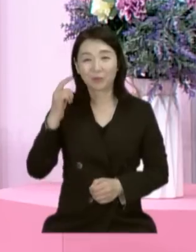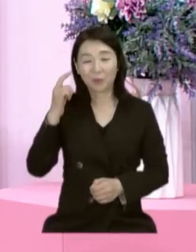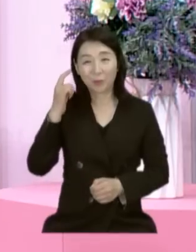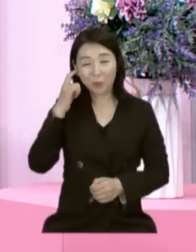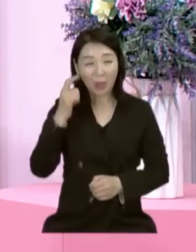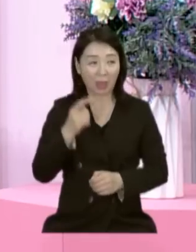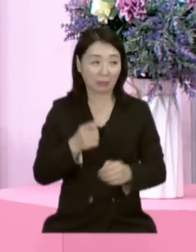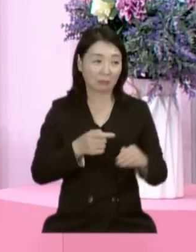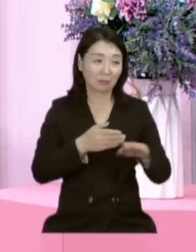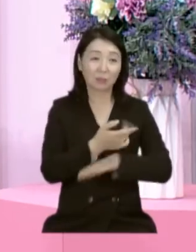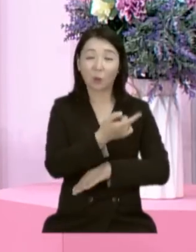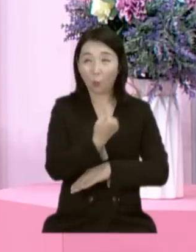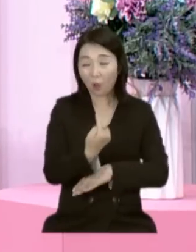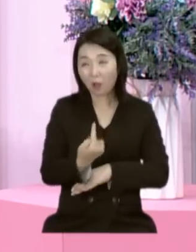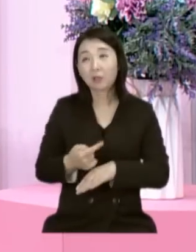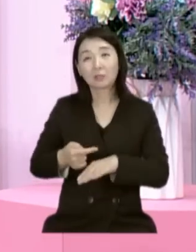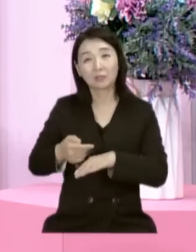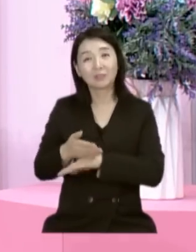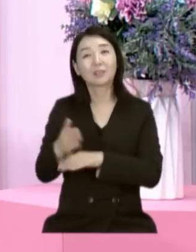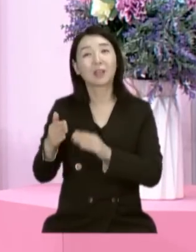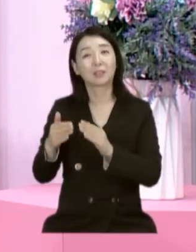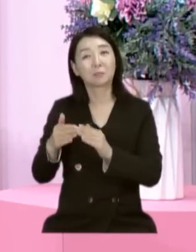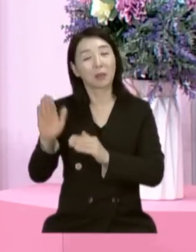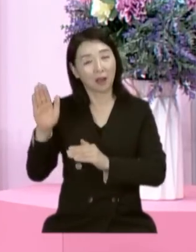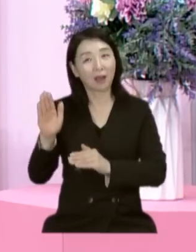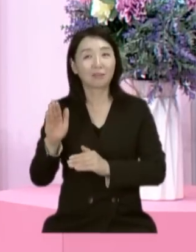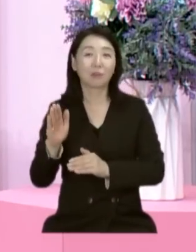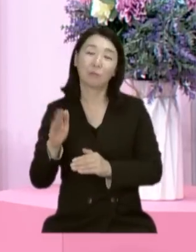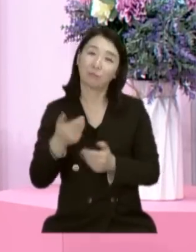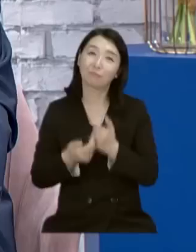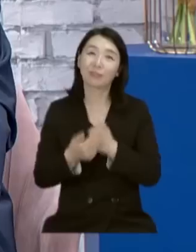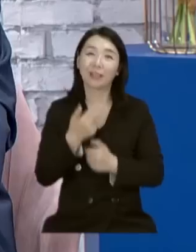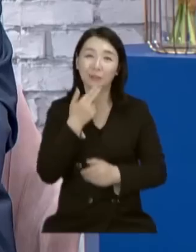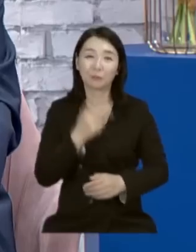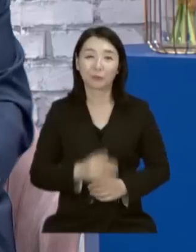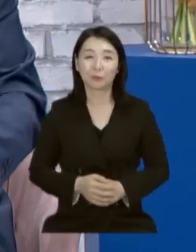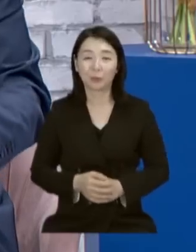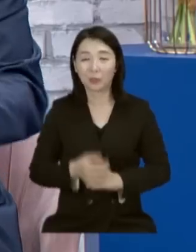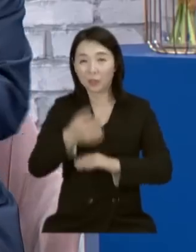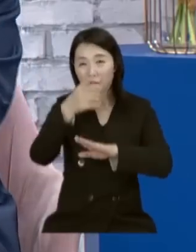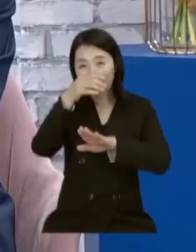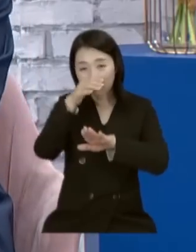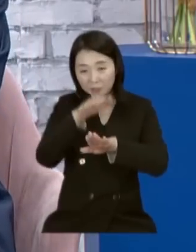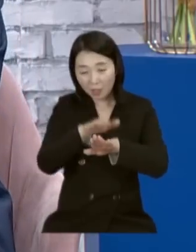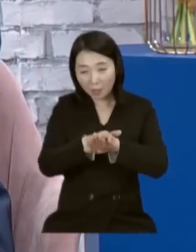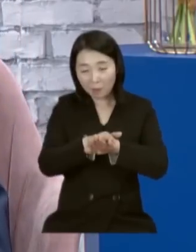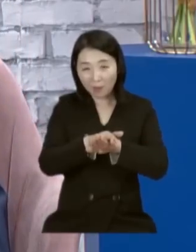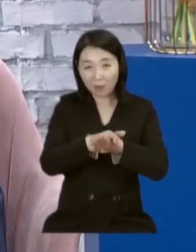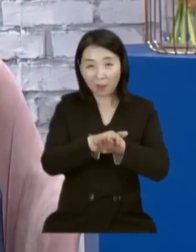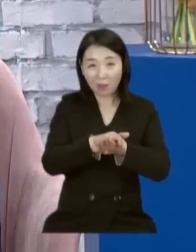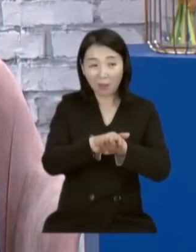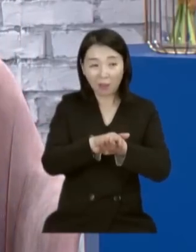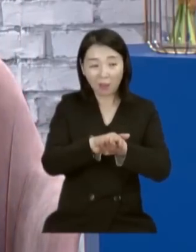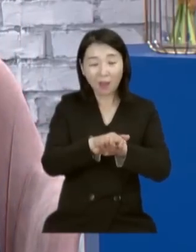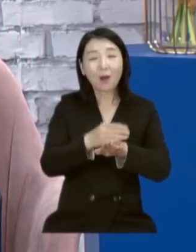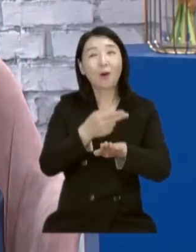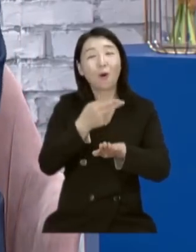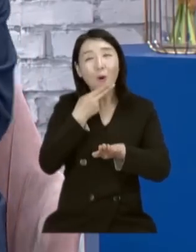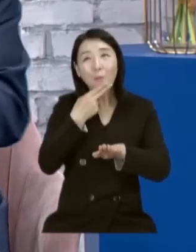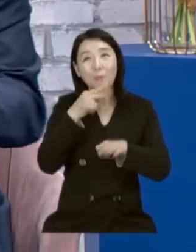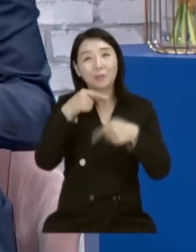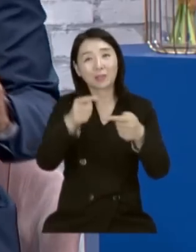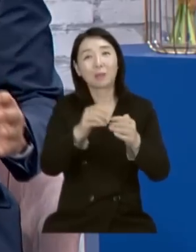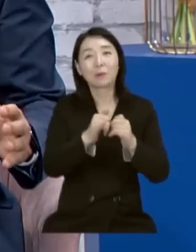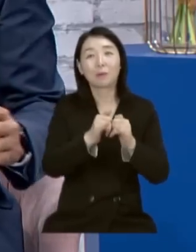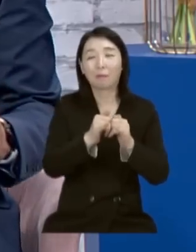이제, 하니까 뭐 큰 거부 반응은 없고요. 그럼 예배 밖에 있던 직원들이. 그렇죠.